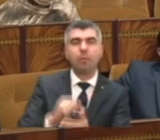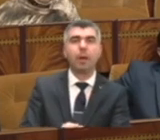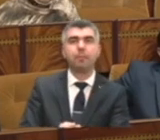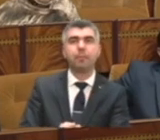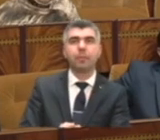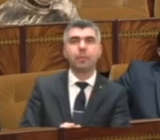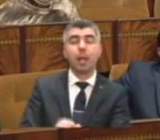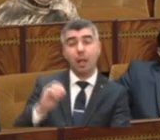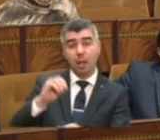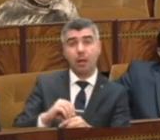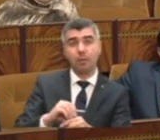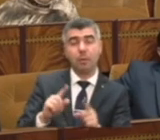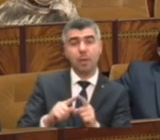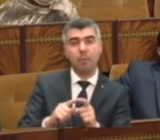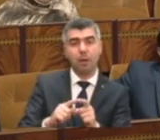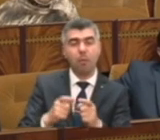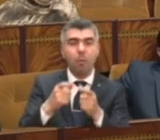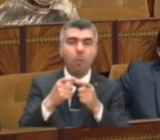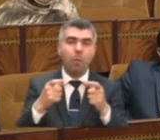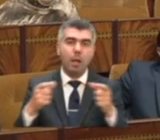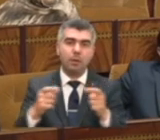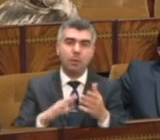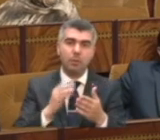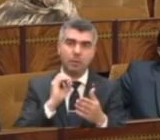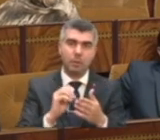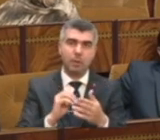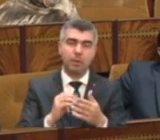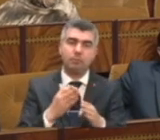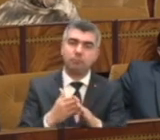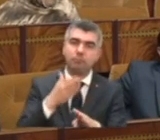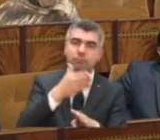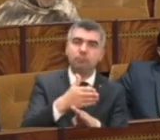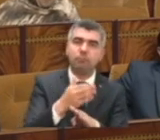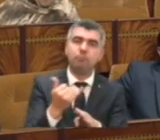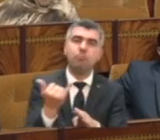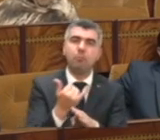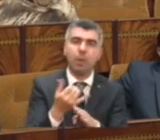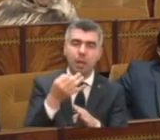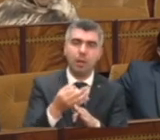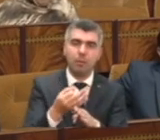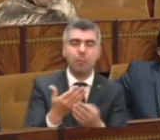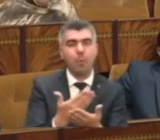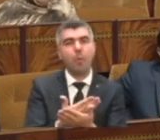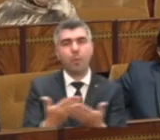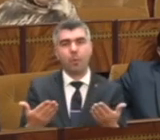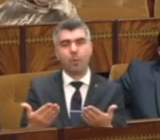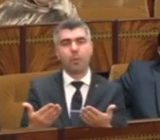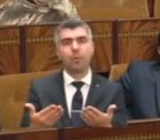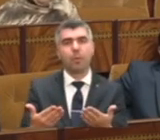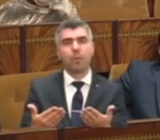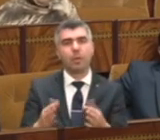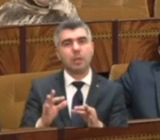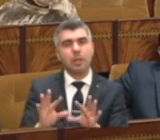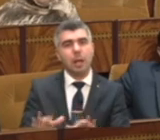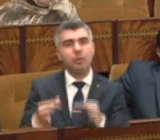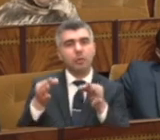الاخرى هي توسيع المجال للولوج الى الامكانيات ولا الاليات ديال انتاج